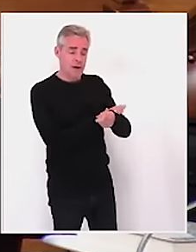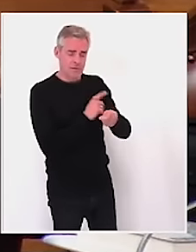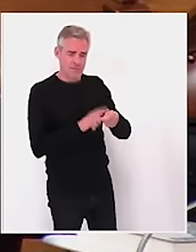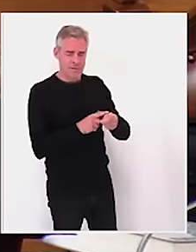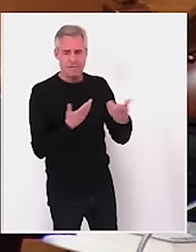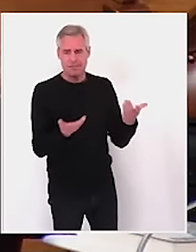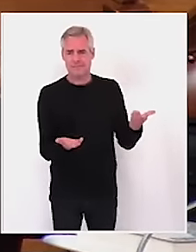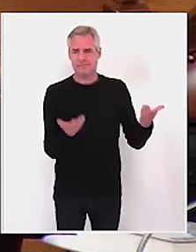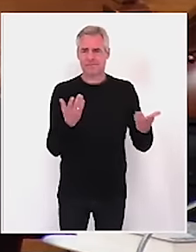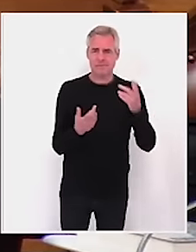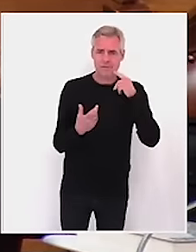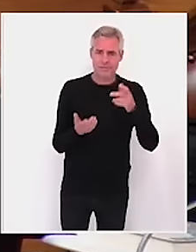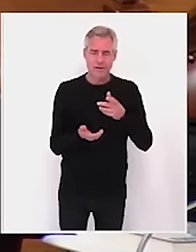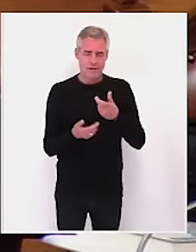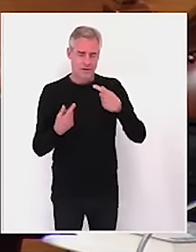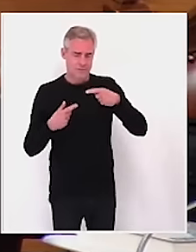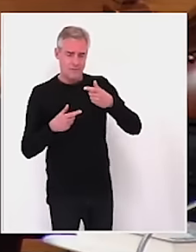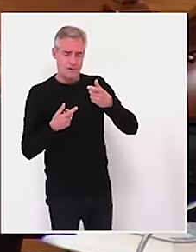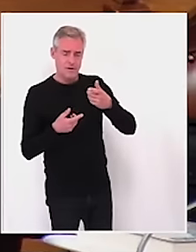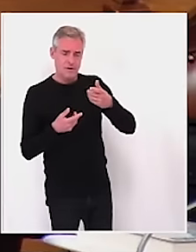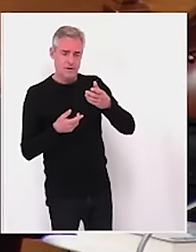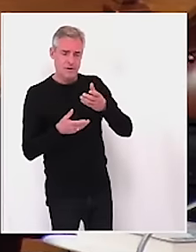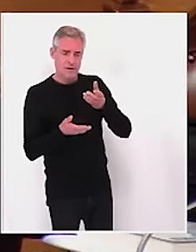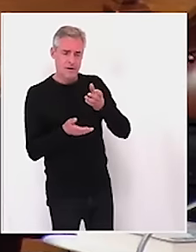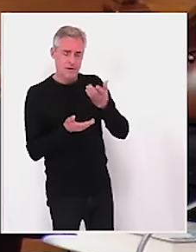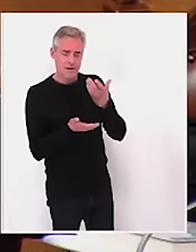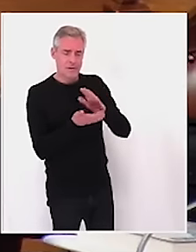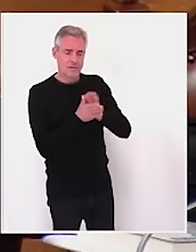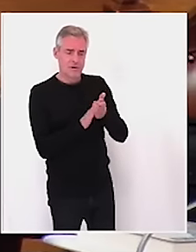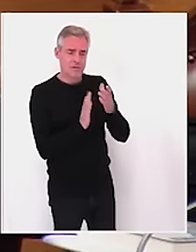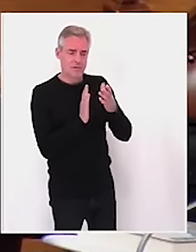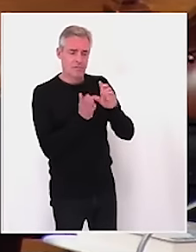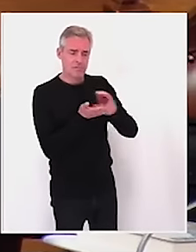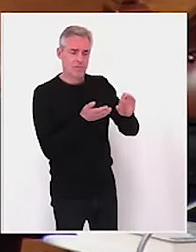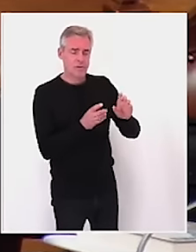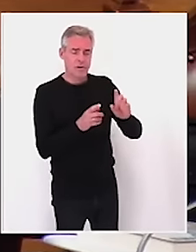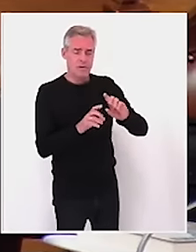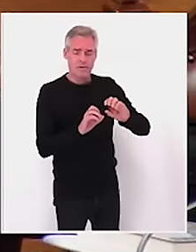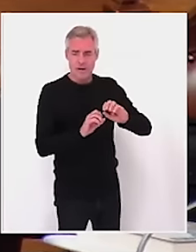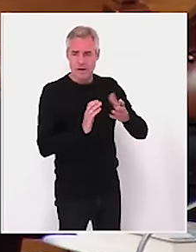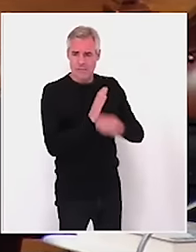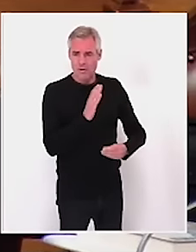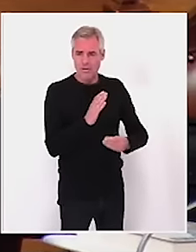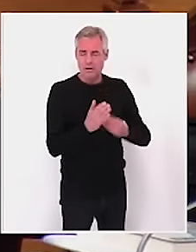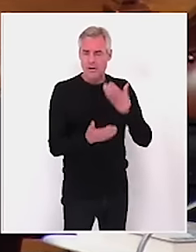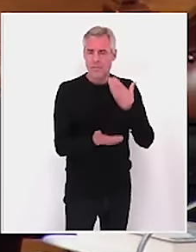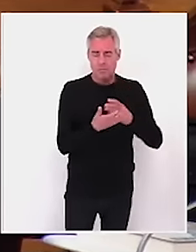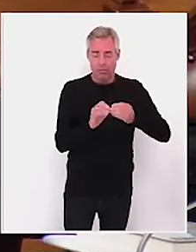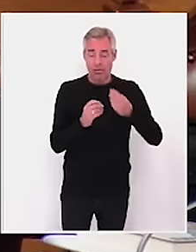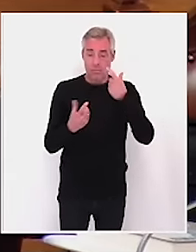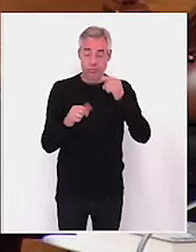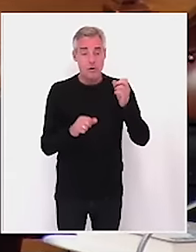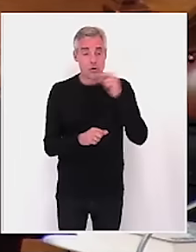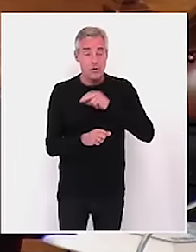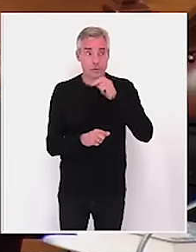montre l'absence de financement de cette association-là. Donc c'est révélateur aussi des problèmes de quartier. Et dans certains quartiers, les problèmes sont tellement urgents